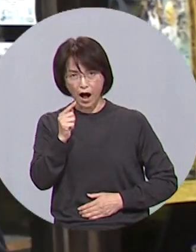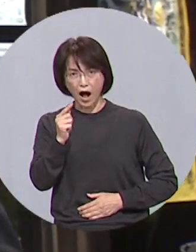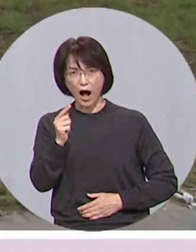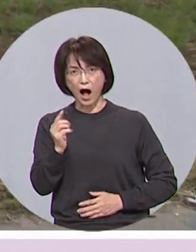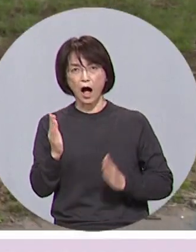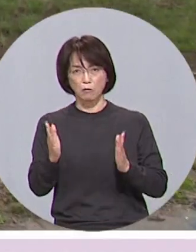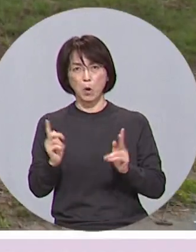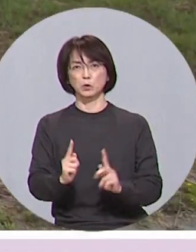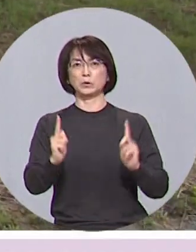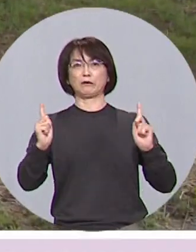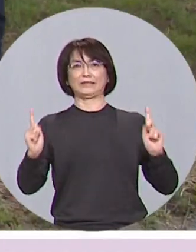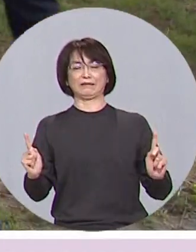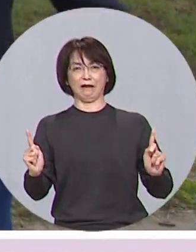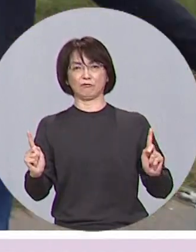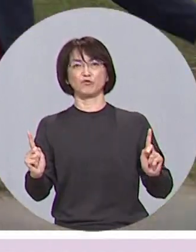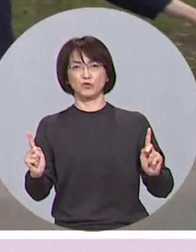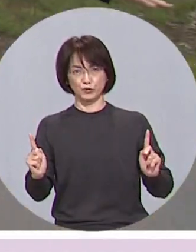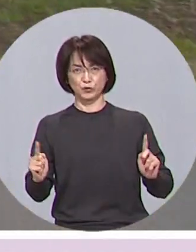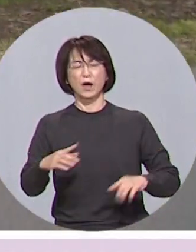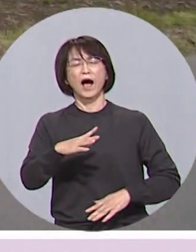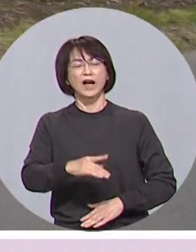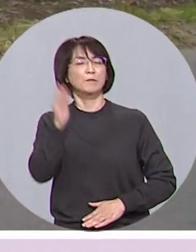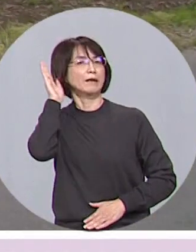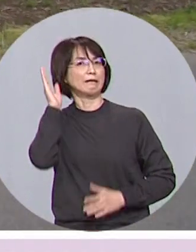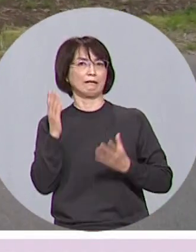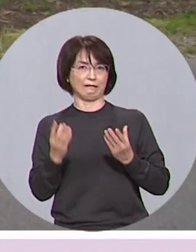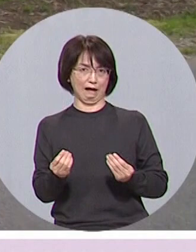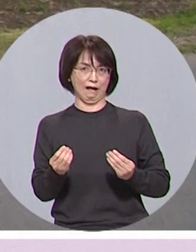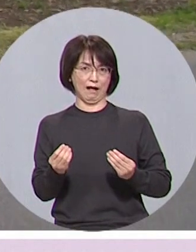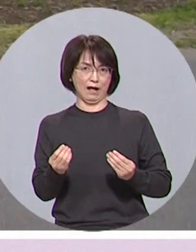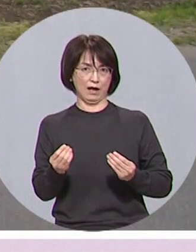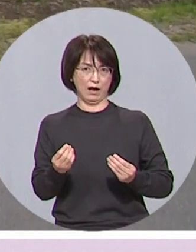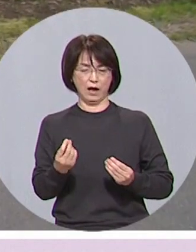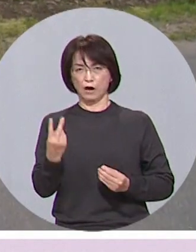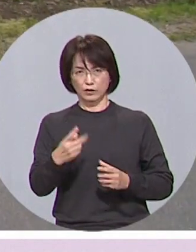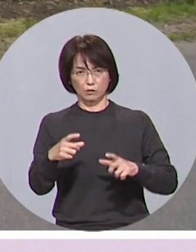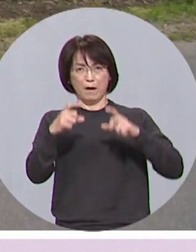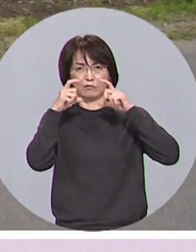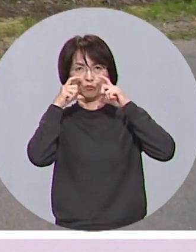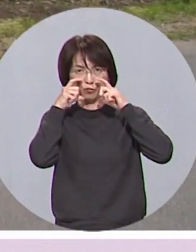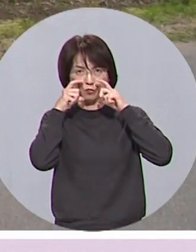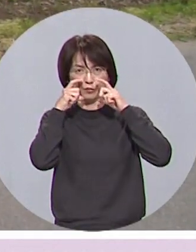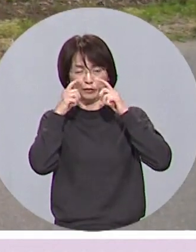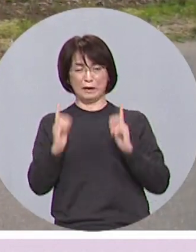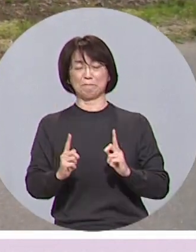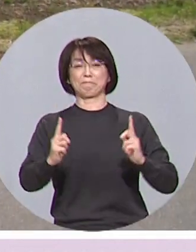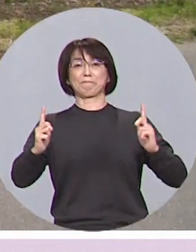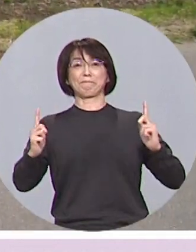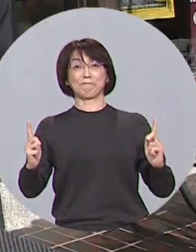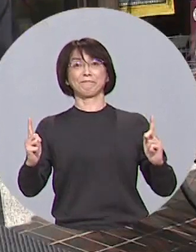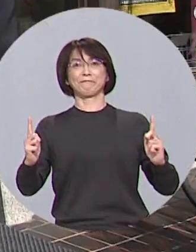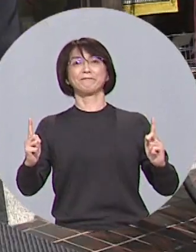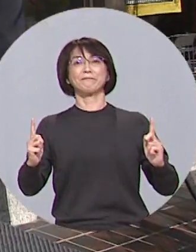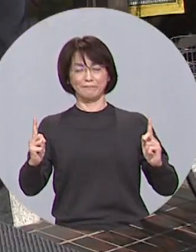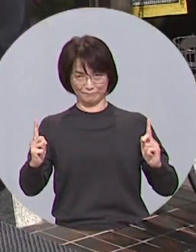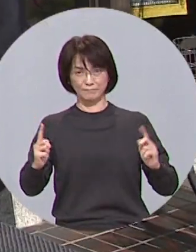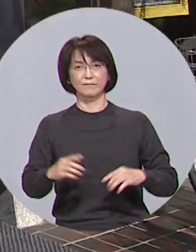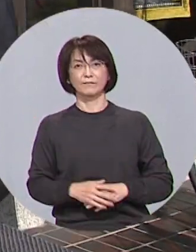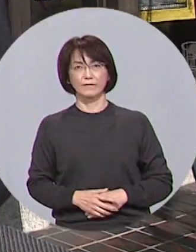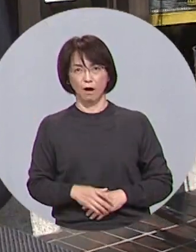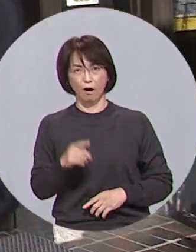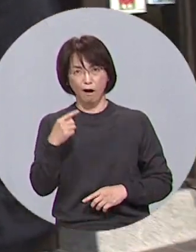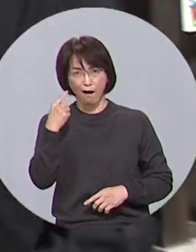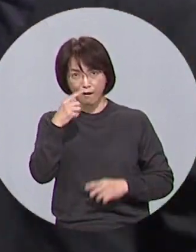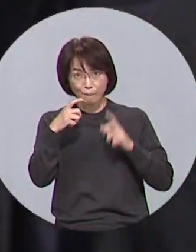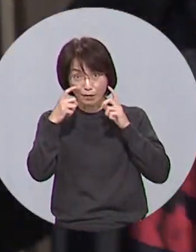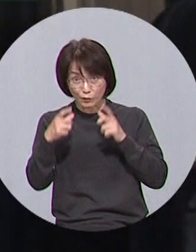スっていう言葉を初めて聞いた日だったんですよ。 そうです、2人ともマスクもつけてまし たし、マスクでやたらこんな離れて、 そう、 ね、こんな顔してたんだ